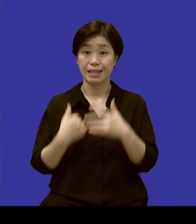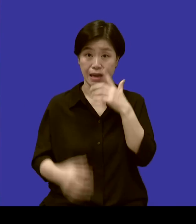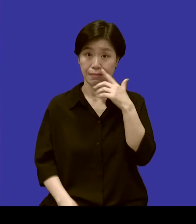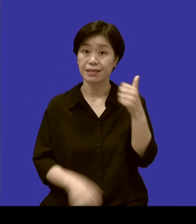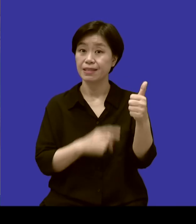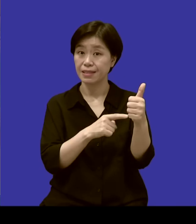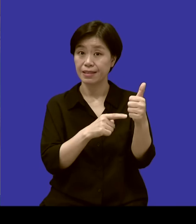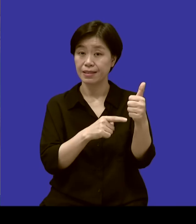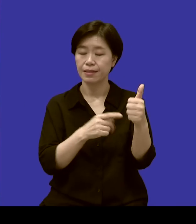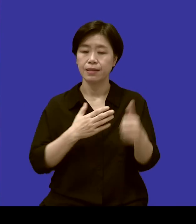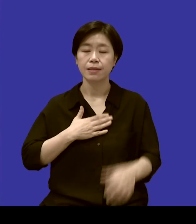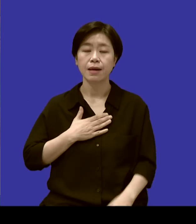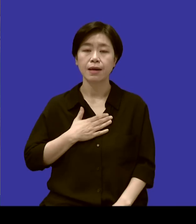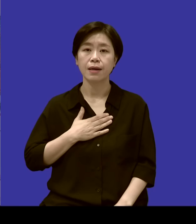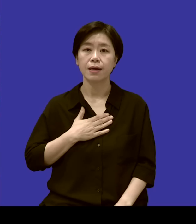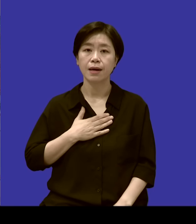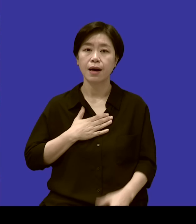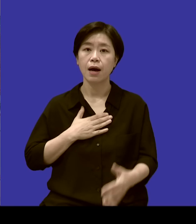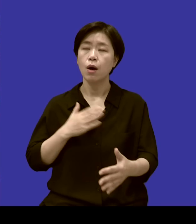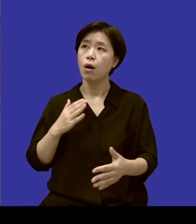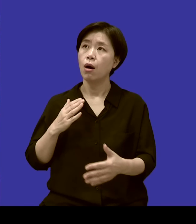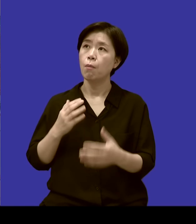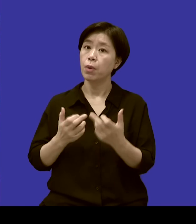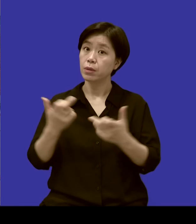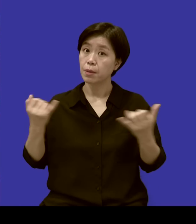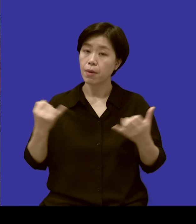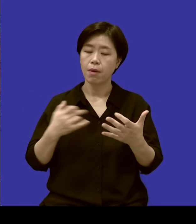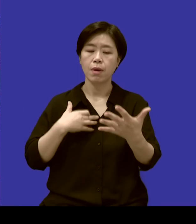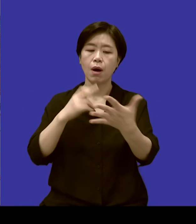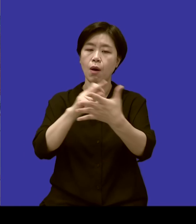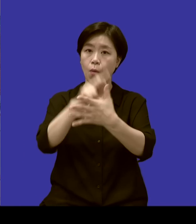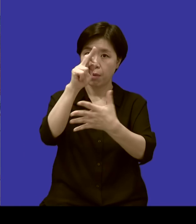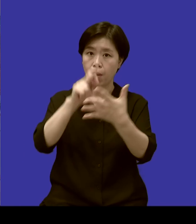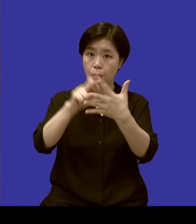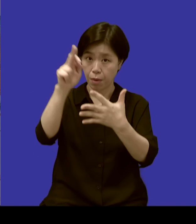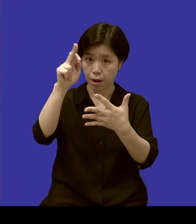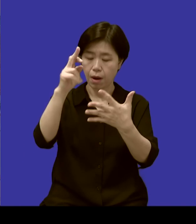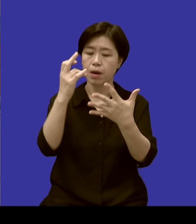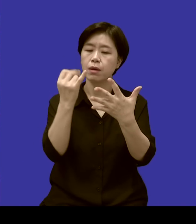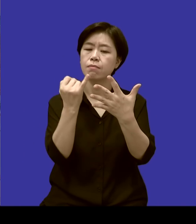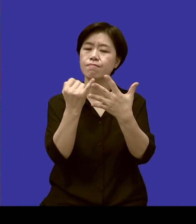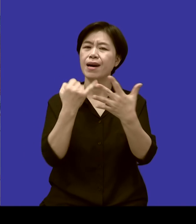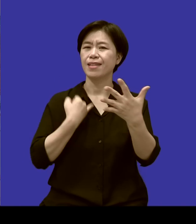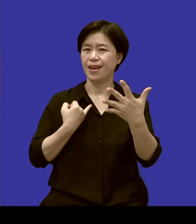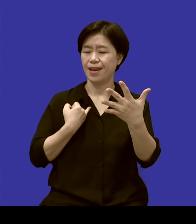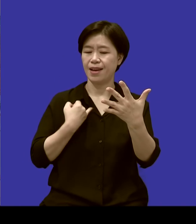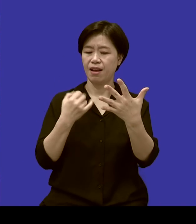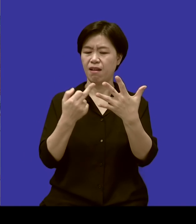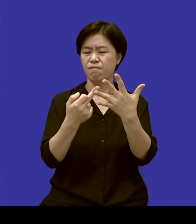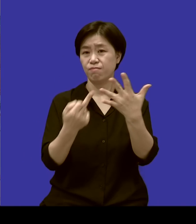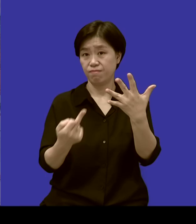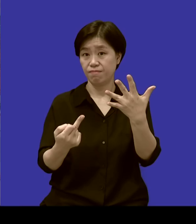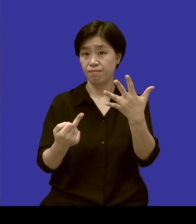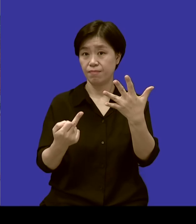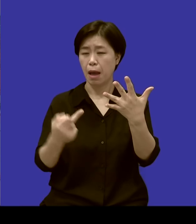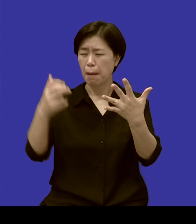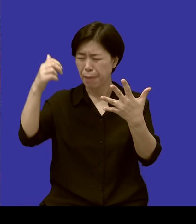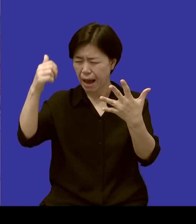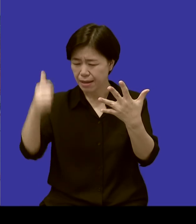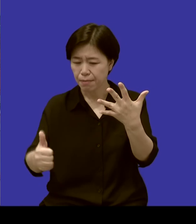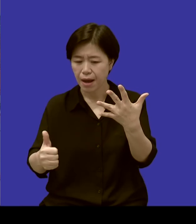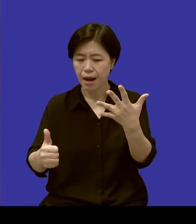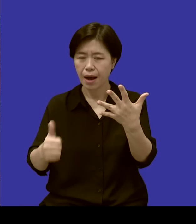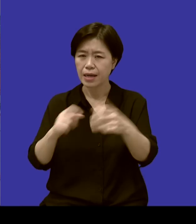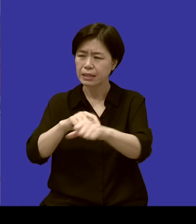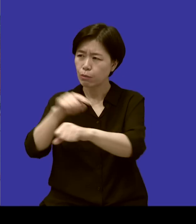남동생이 하나 있었어요. 중간에 예. 딸이 꼈기 때문에 외동딸이었군요. 네, 너무 그래서 예뻤겠다. 엄마가 늦둥이로 나중에 제 막내 여동생을 낳은 거지